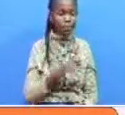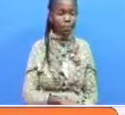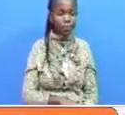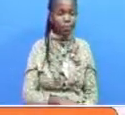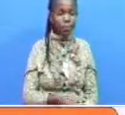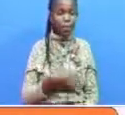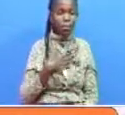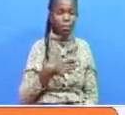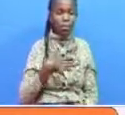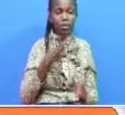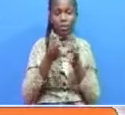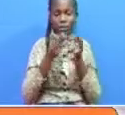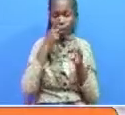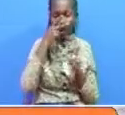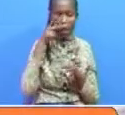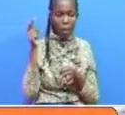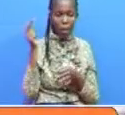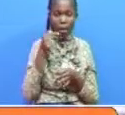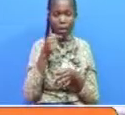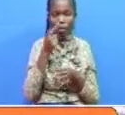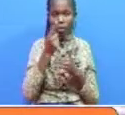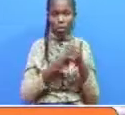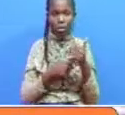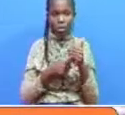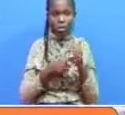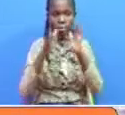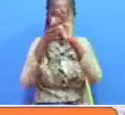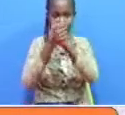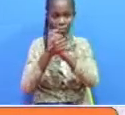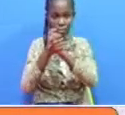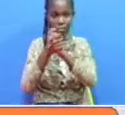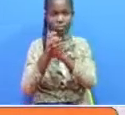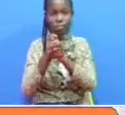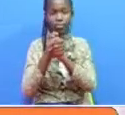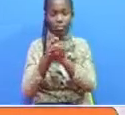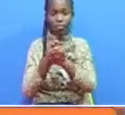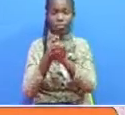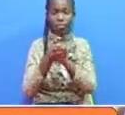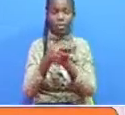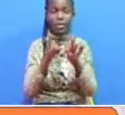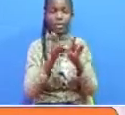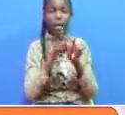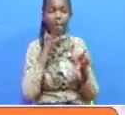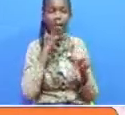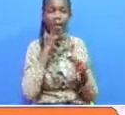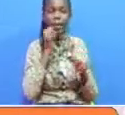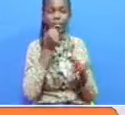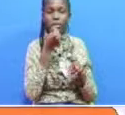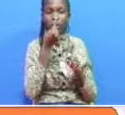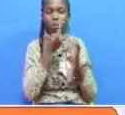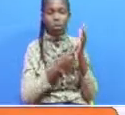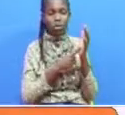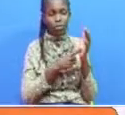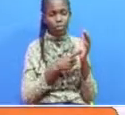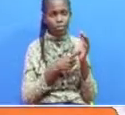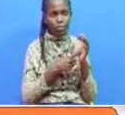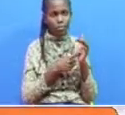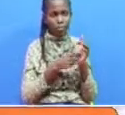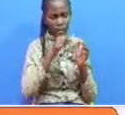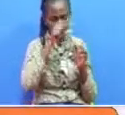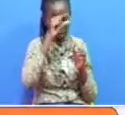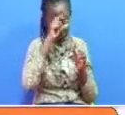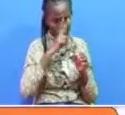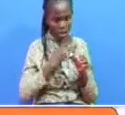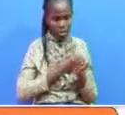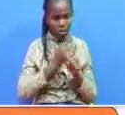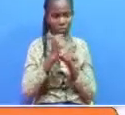Kalonzo akipitia hapa mwambie apate salamu kutoka Hasla. Na umwambie, mwambieni ya kwamba hii serikali tunaunda